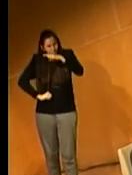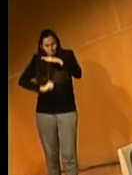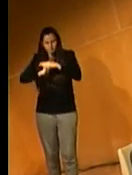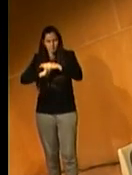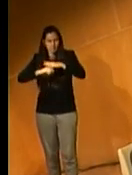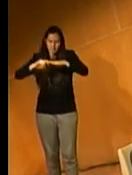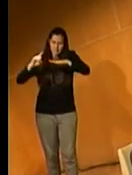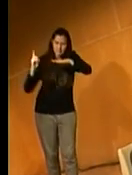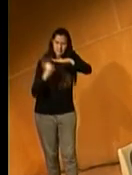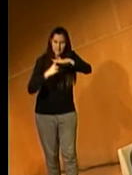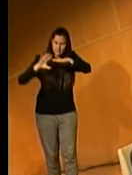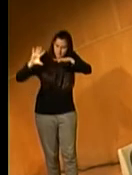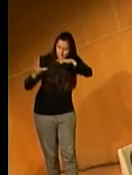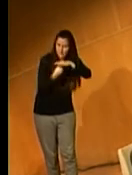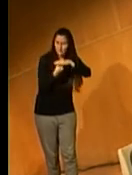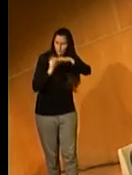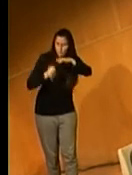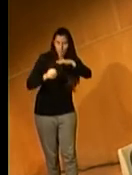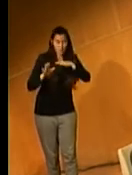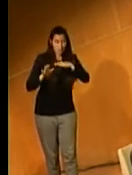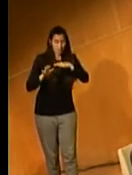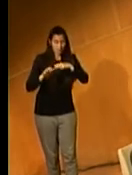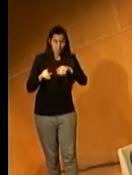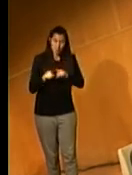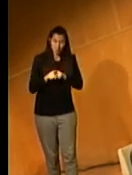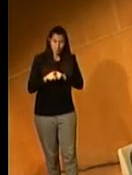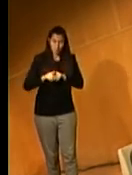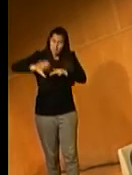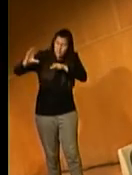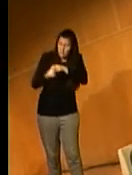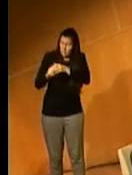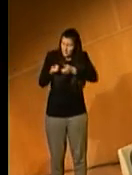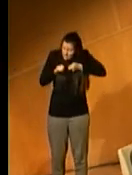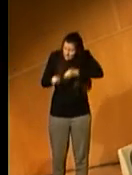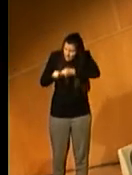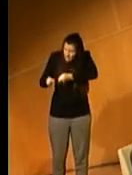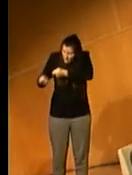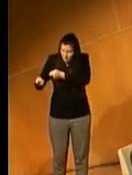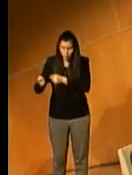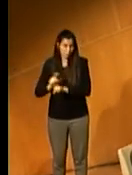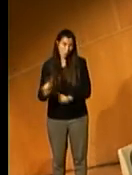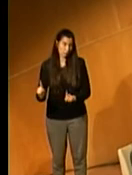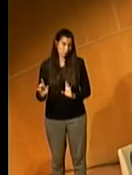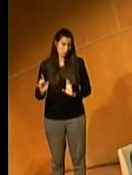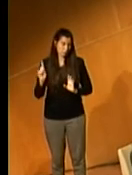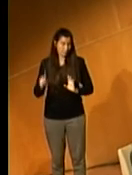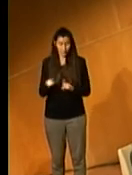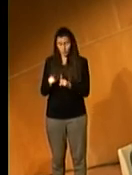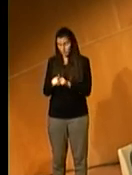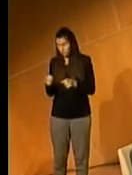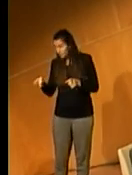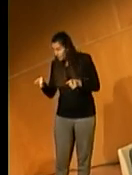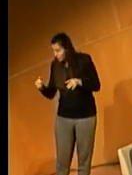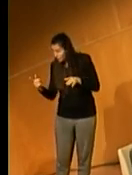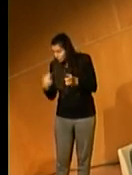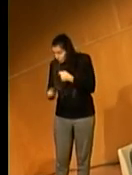d'inclure, mais à tout prix, je ne sais pas si c'est... Voilà, à tout prix, non. Il faut que...